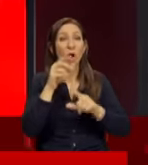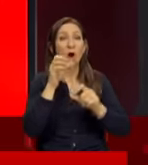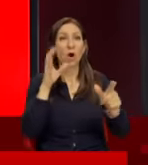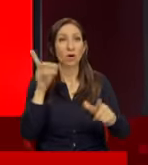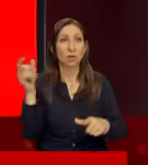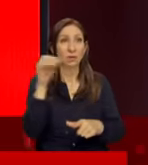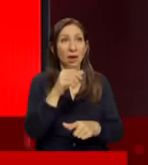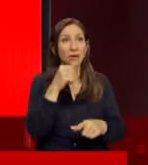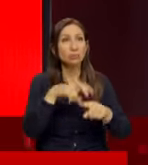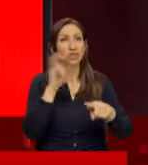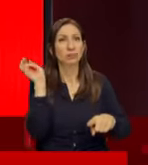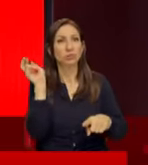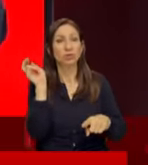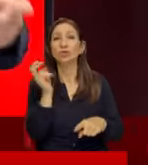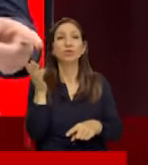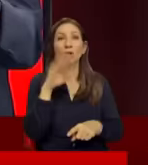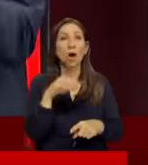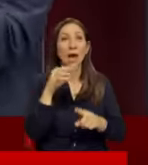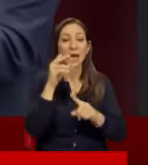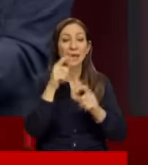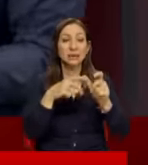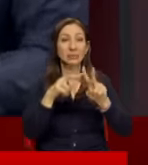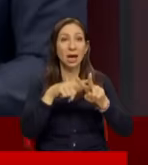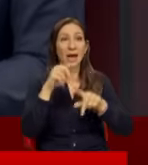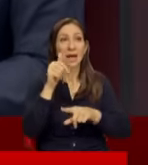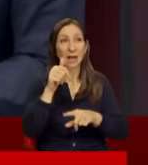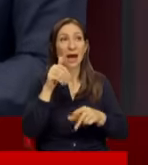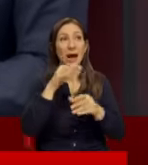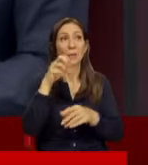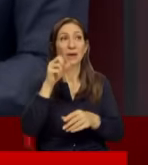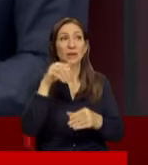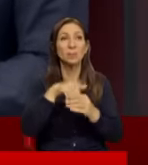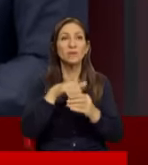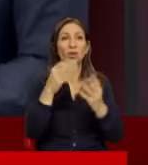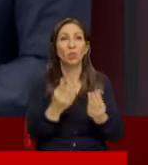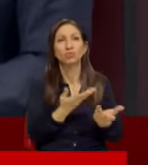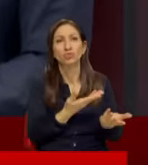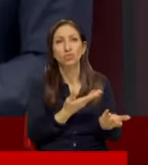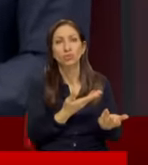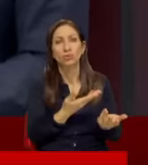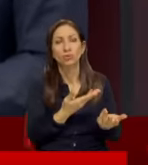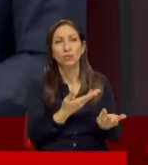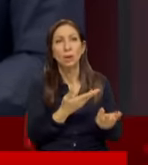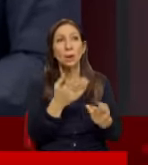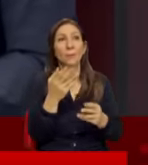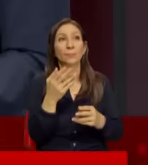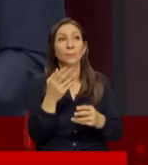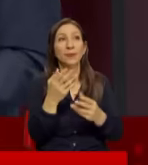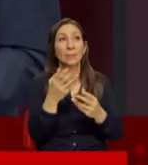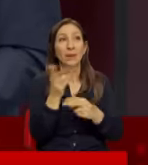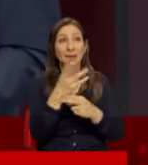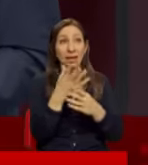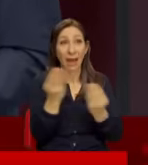yapmışsınız. Adamcağız çekilmiş. Sonra İsmail Ok gitmiş AK Parti'den vekil olmuş. Ve Balıkesir'de hem